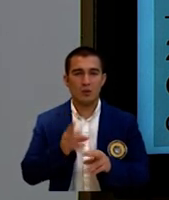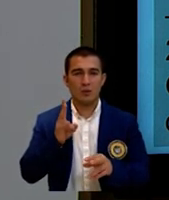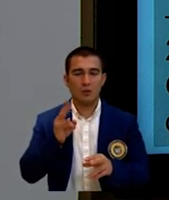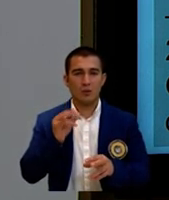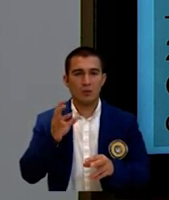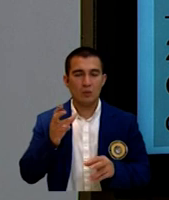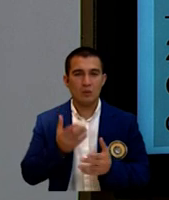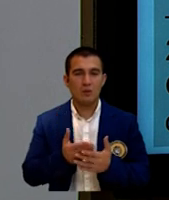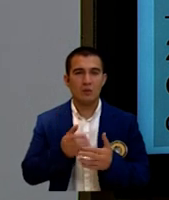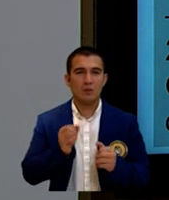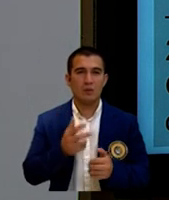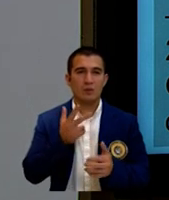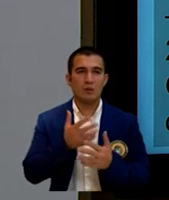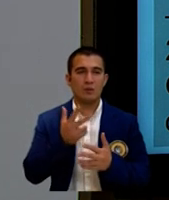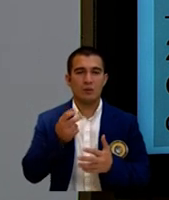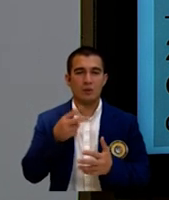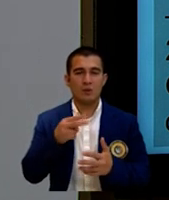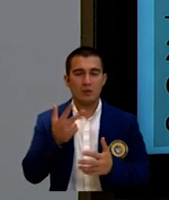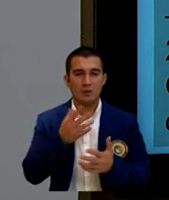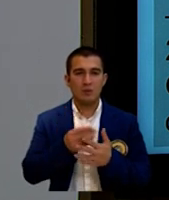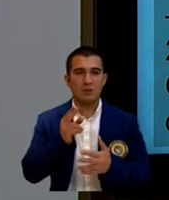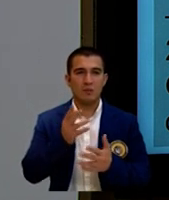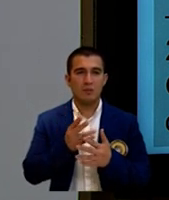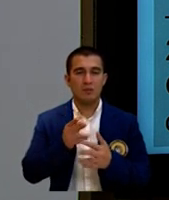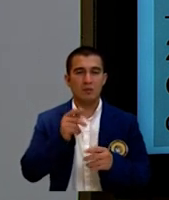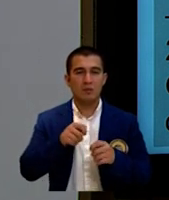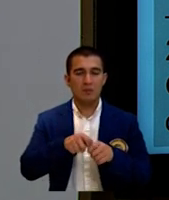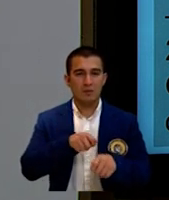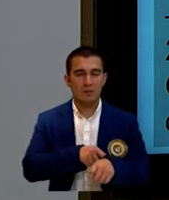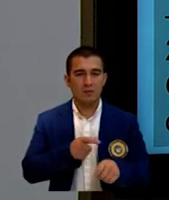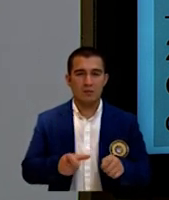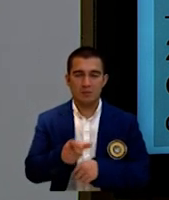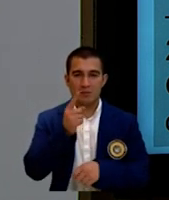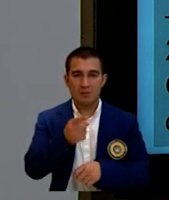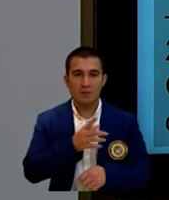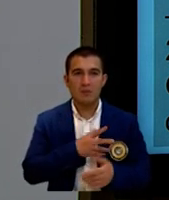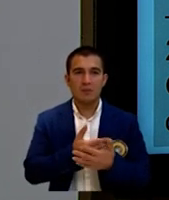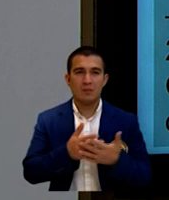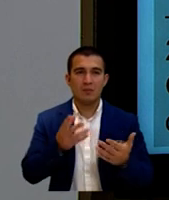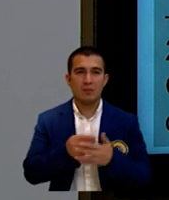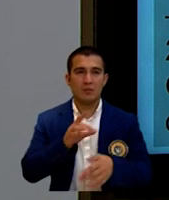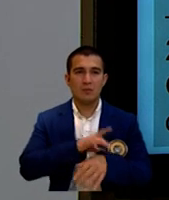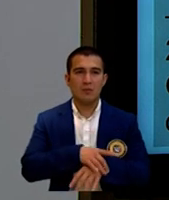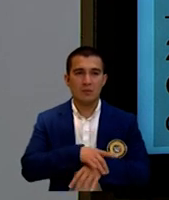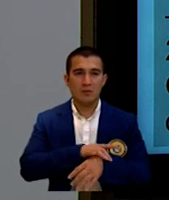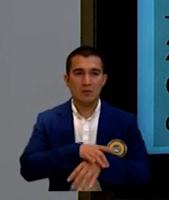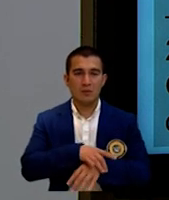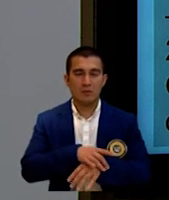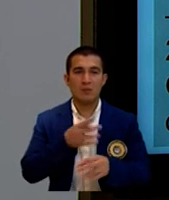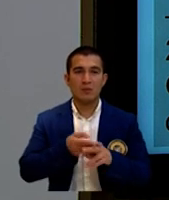uzunligi 223 kilometrli Toshguzar Boysun, Qumqo'rg'on, Toshkent Marg'ilon temir yo'li qurib